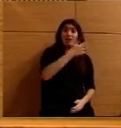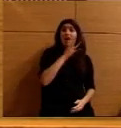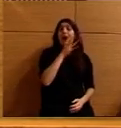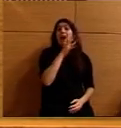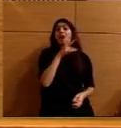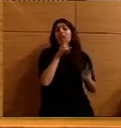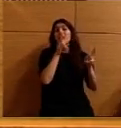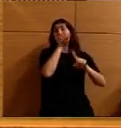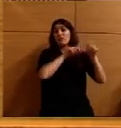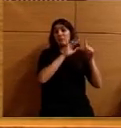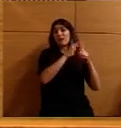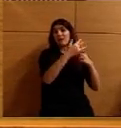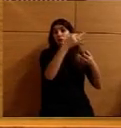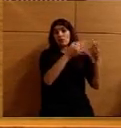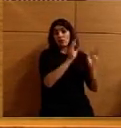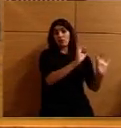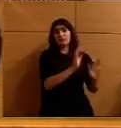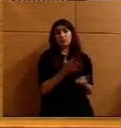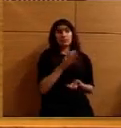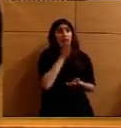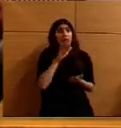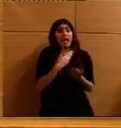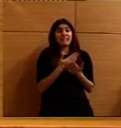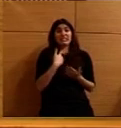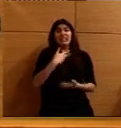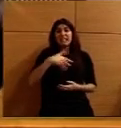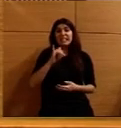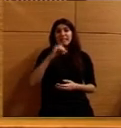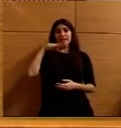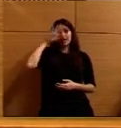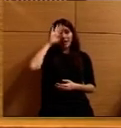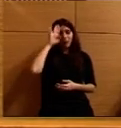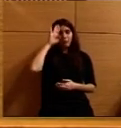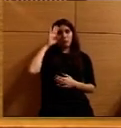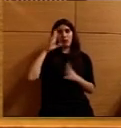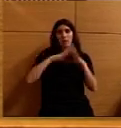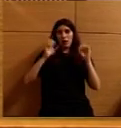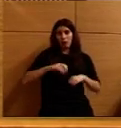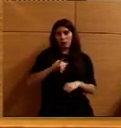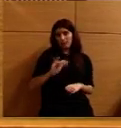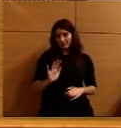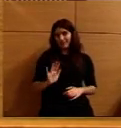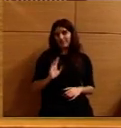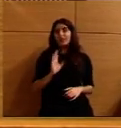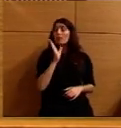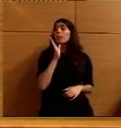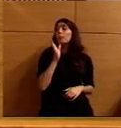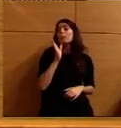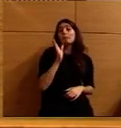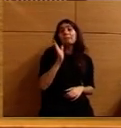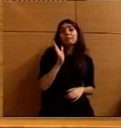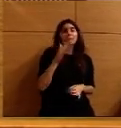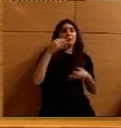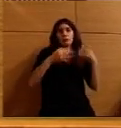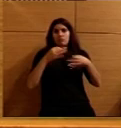en l'encaix jurídic de les coses, que ni siquiera els juristes s'encaixen de com tenen que fer les coses. Això sí, Els juristes